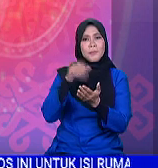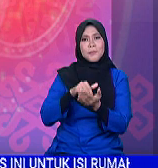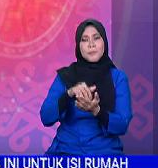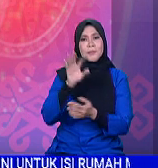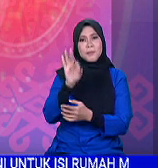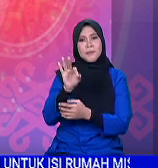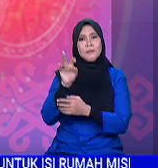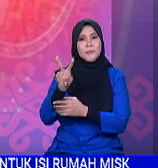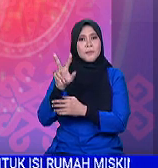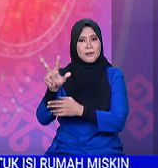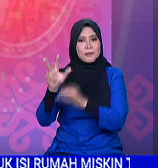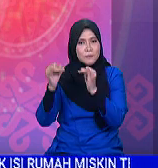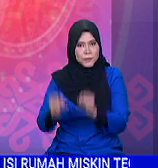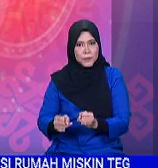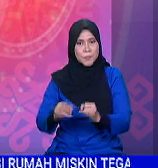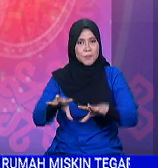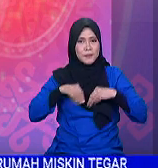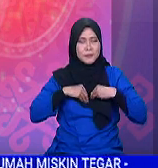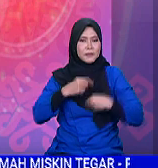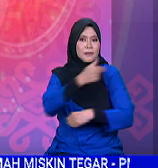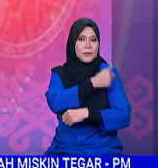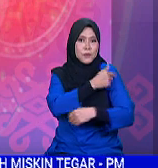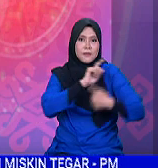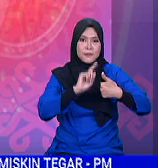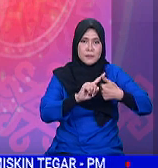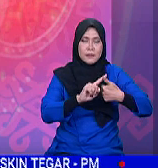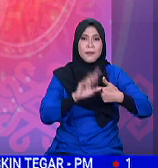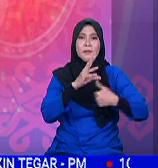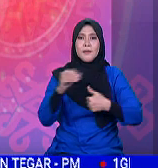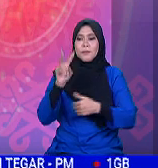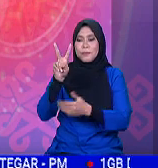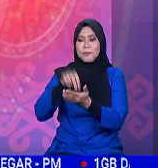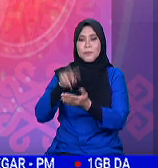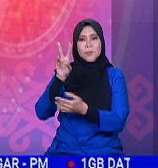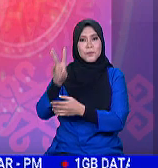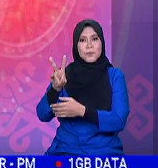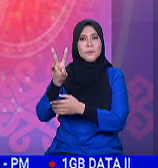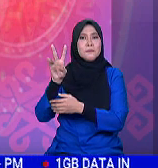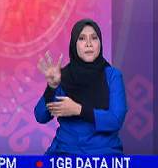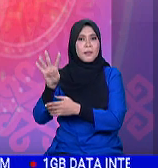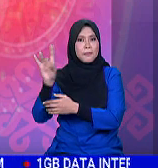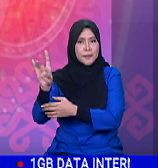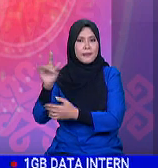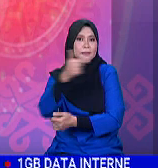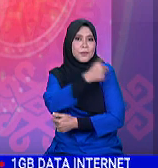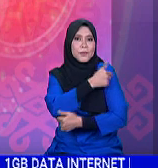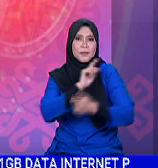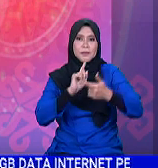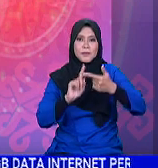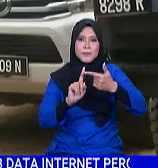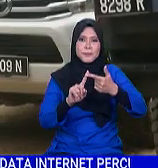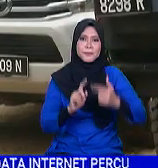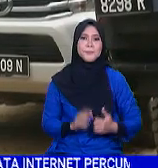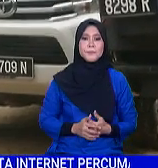6923 individu menerima suntikan dost pertama ah manakala 2.748 lagi Idos